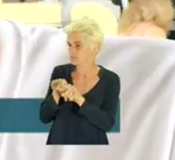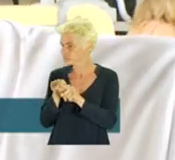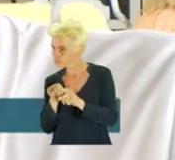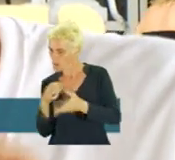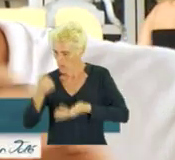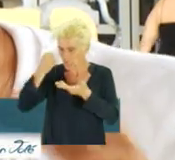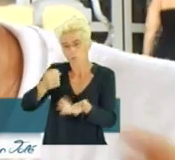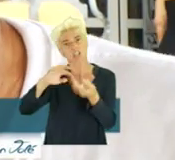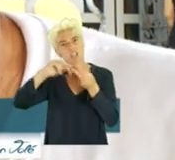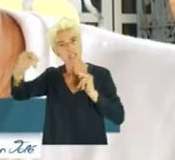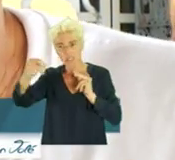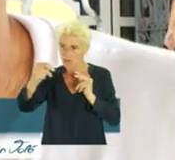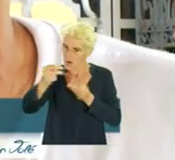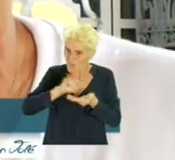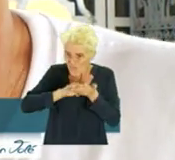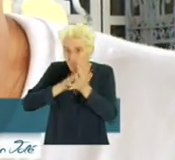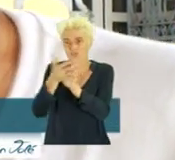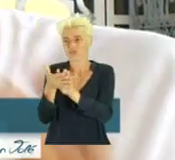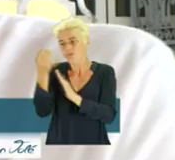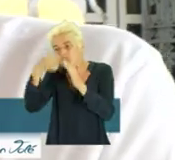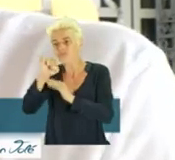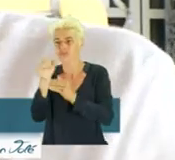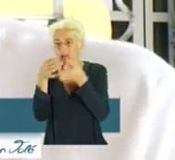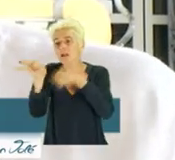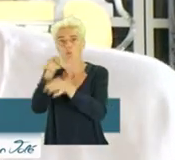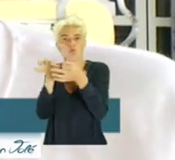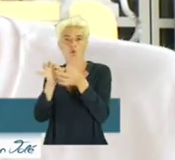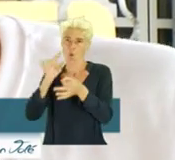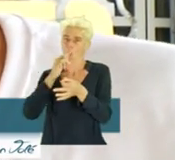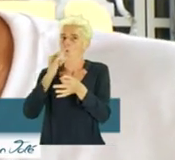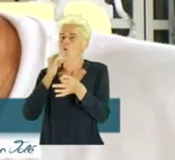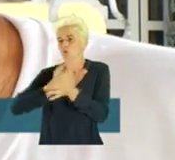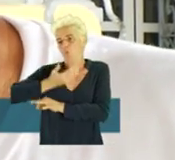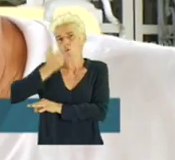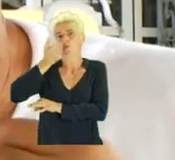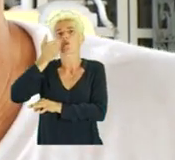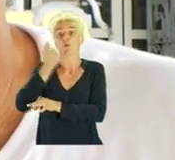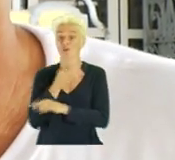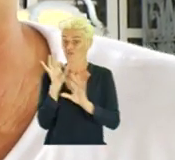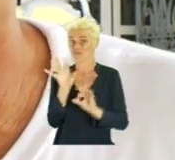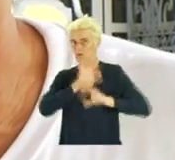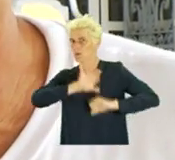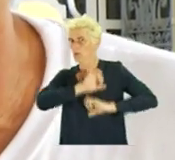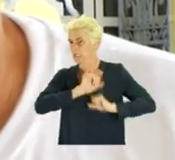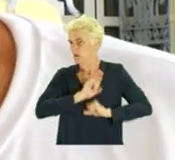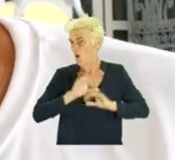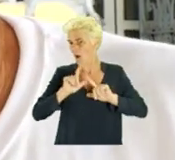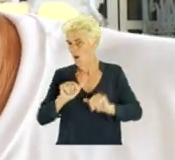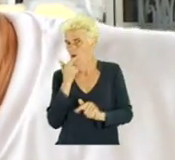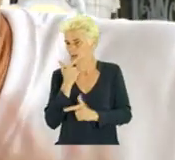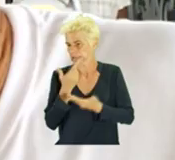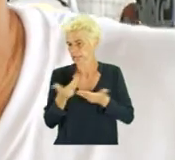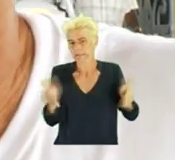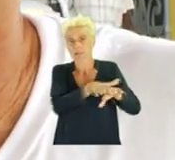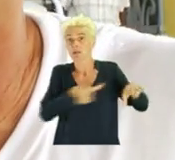de modifier le patrimoine génétique des cellules qui vont donner naissance au globule rouge. Il y a à l'heure actuelle un protocole qui est en cours